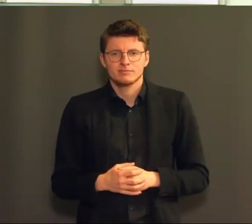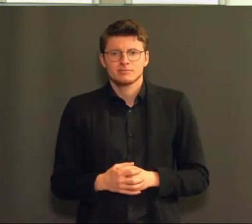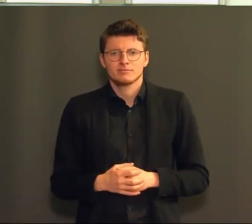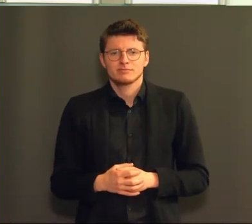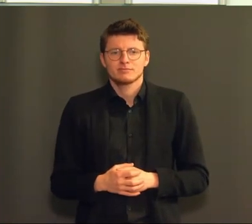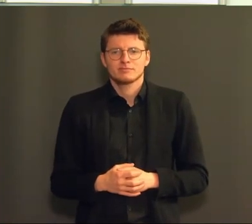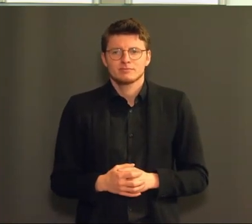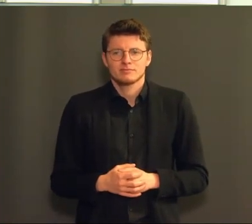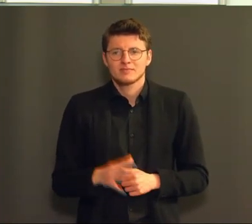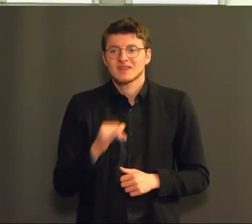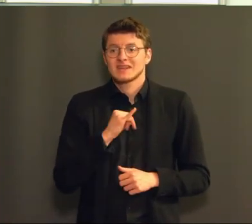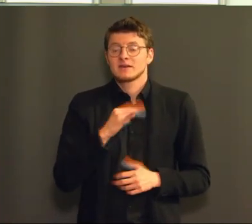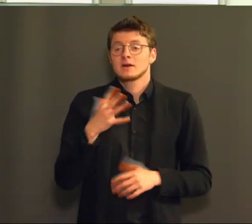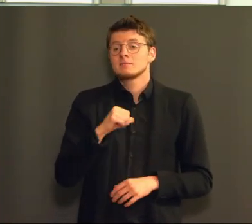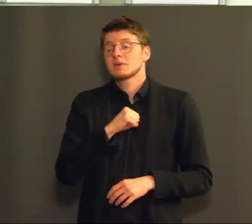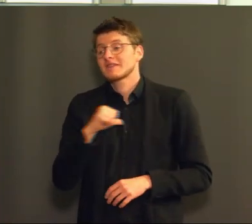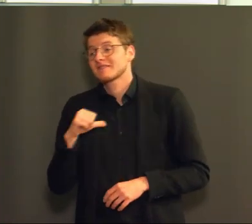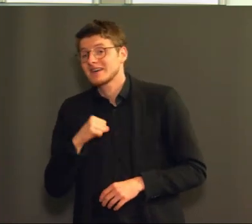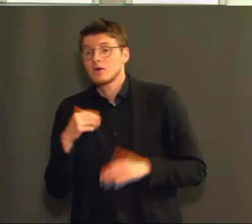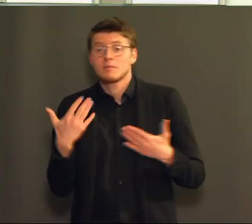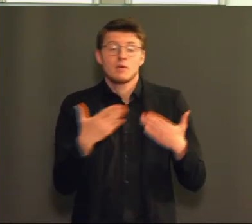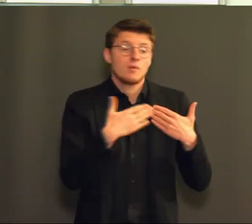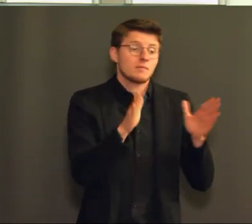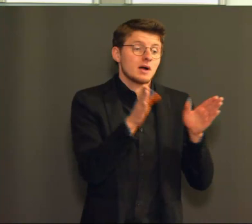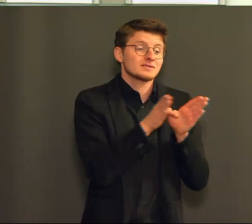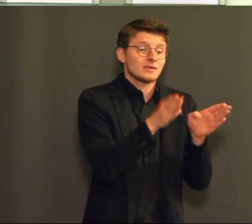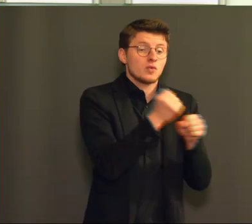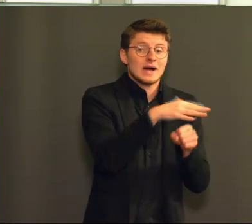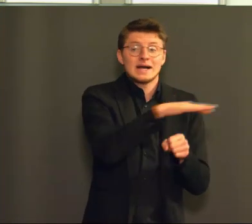Private of publieke sector, zelfstandige,